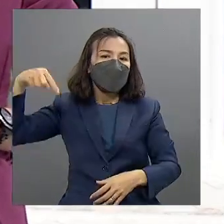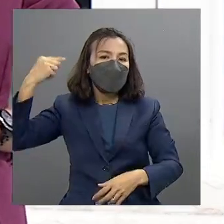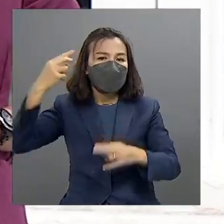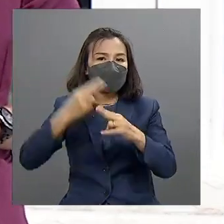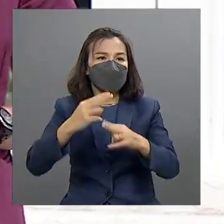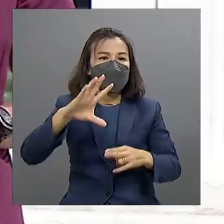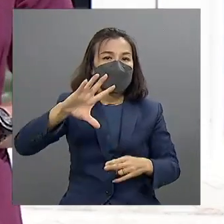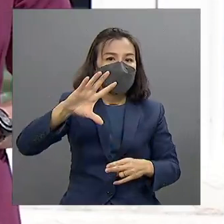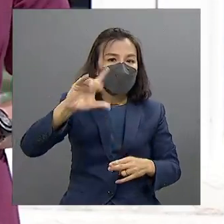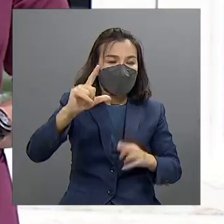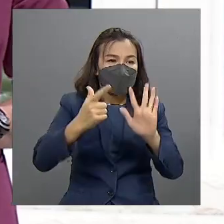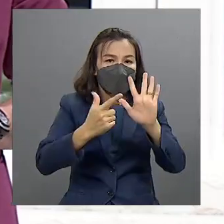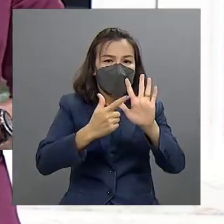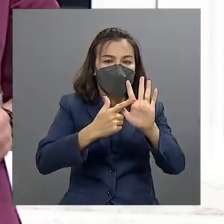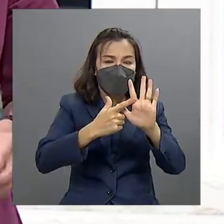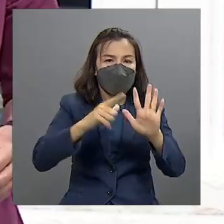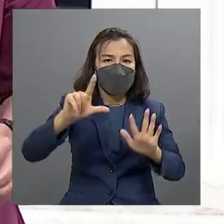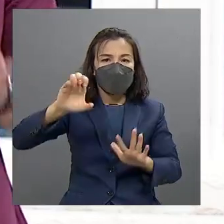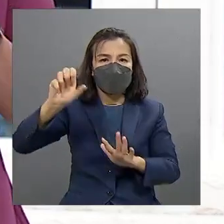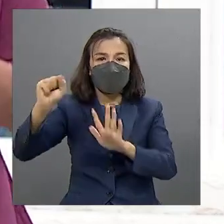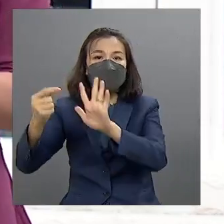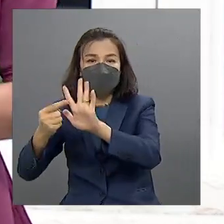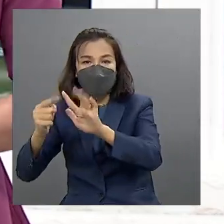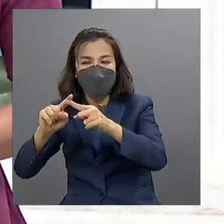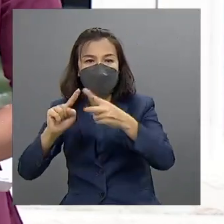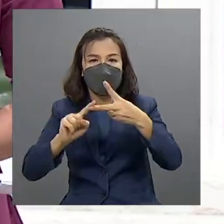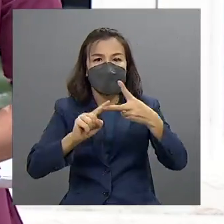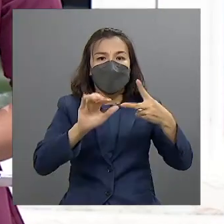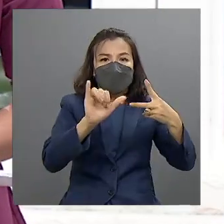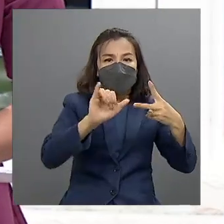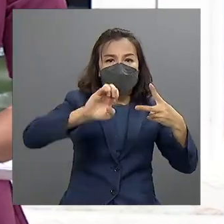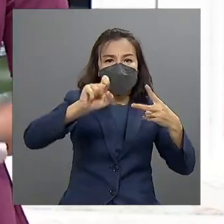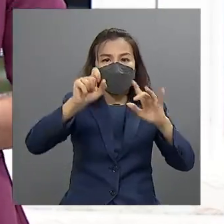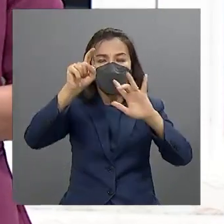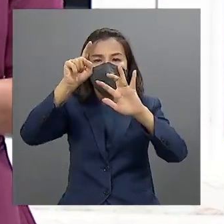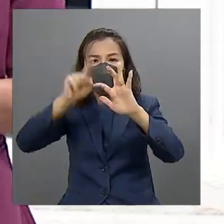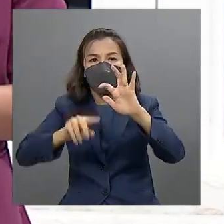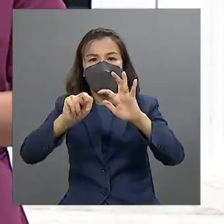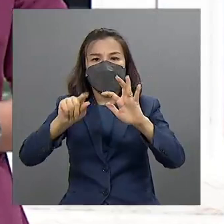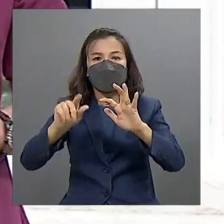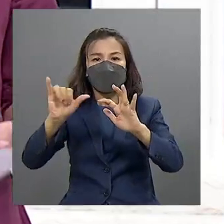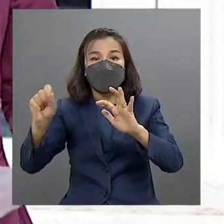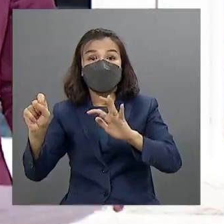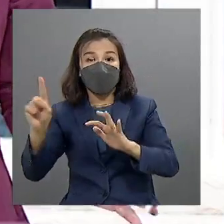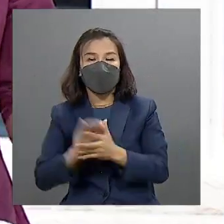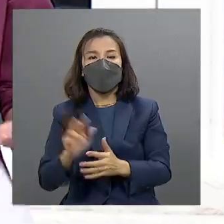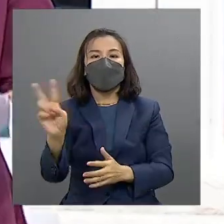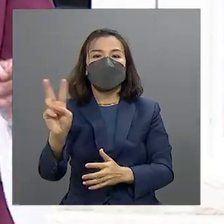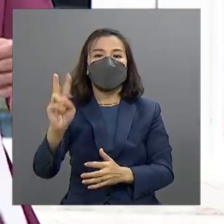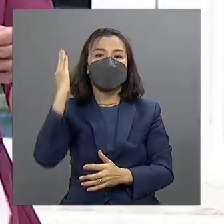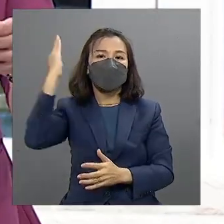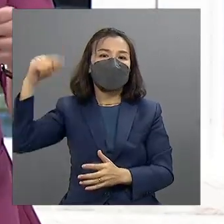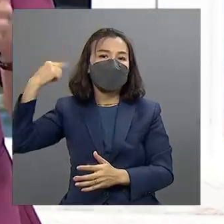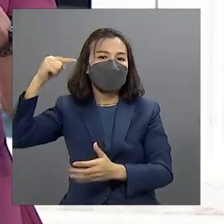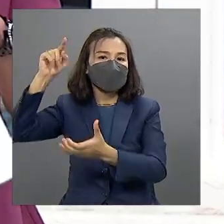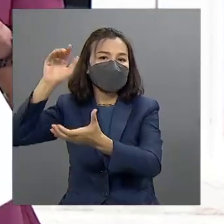เรืองกุล และนายิ่งยดแอบไทยสงค่ะสองคนนี้เป็สามีพระญาาที่ มาหล่อคืออ้างวาเป็